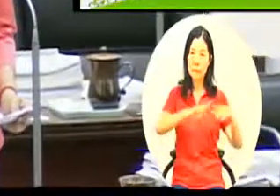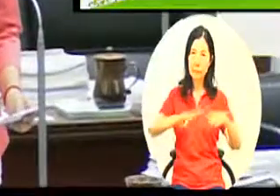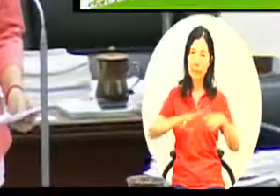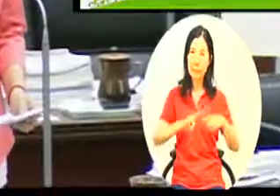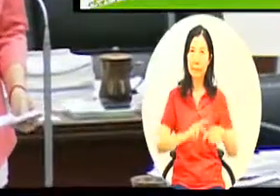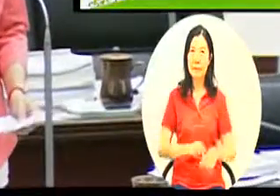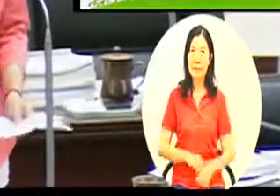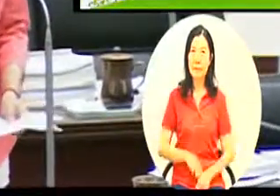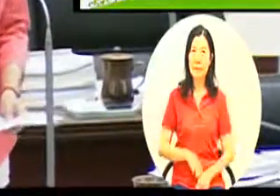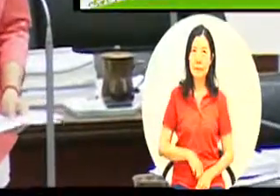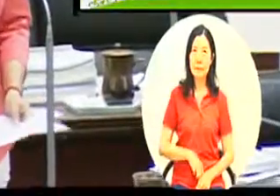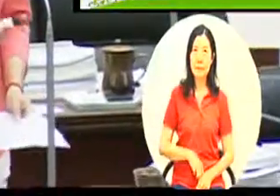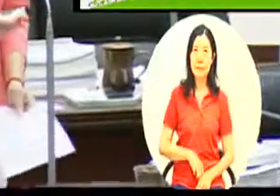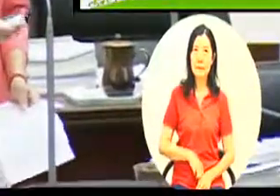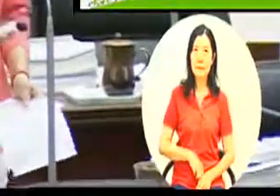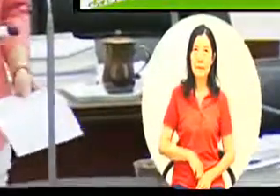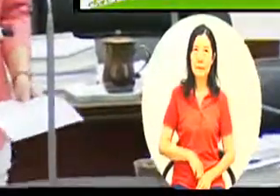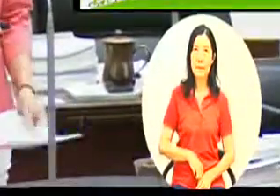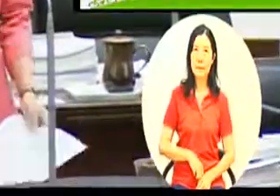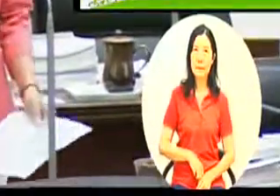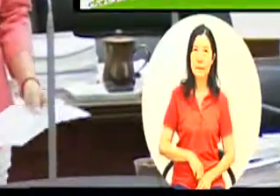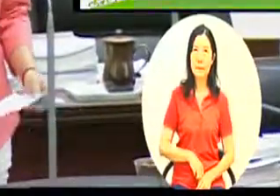哈，我们的，